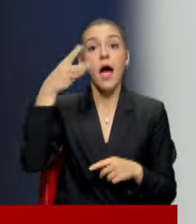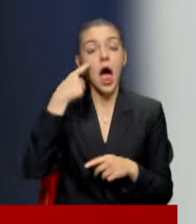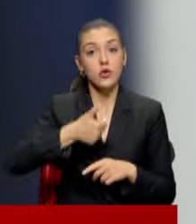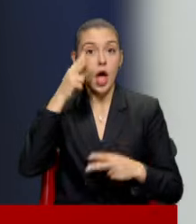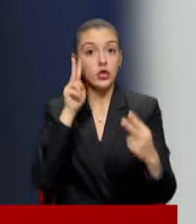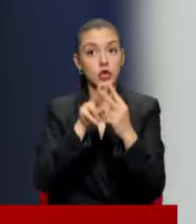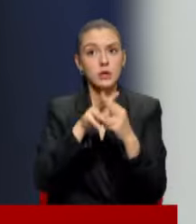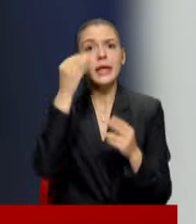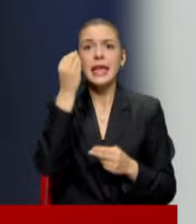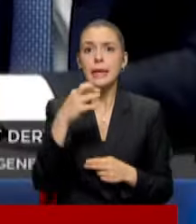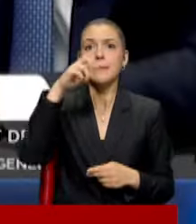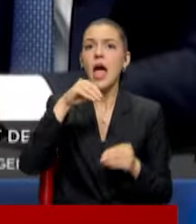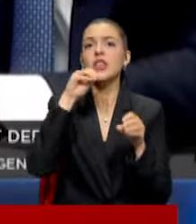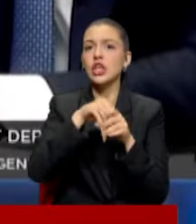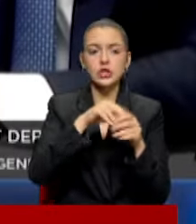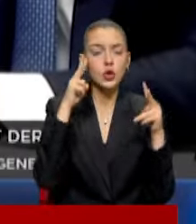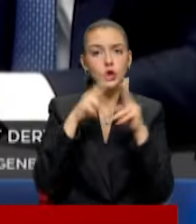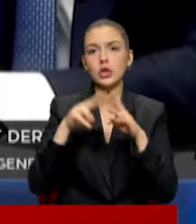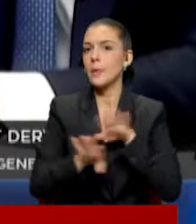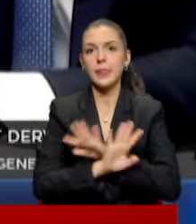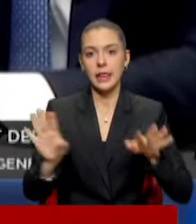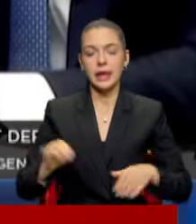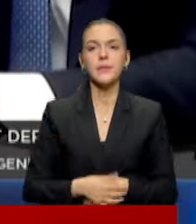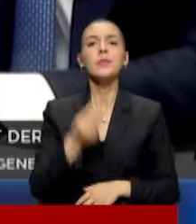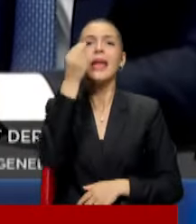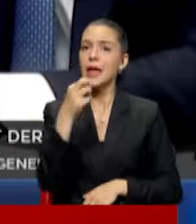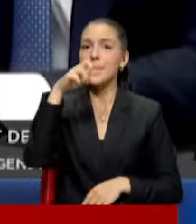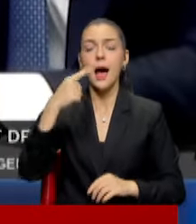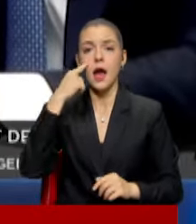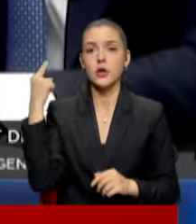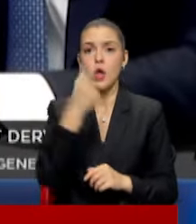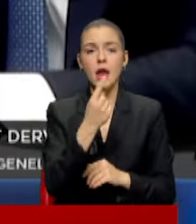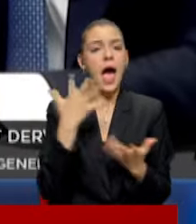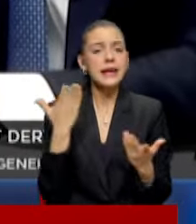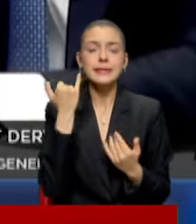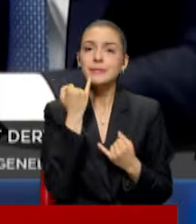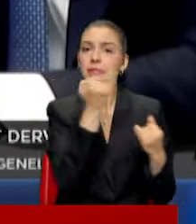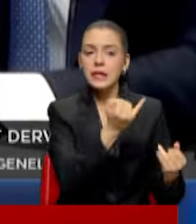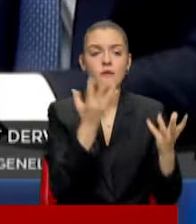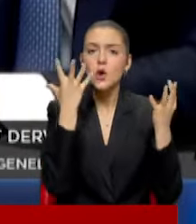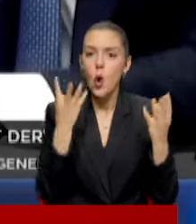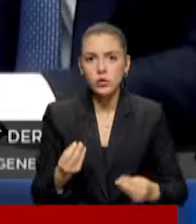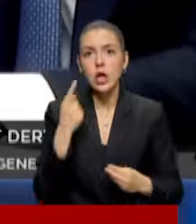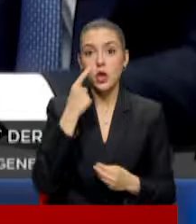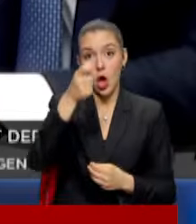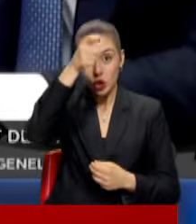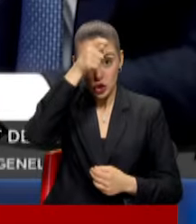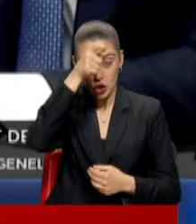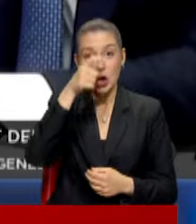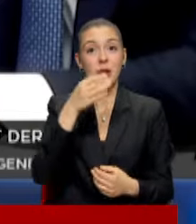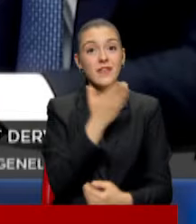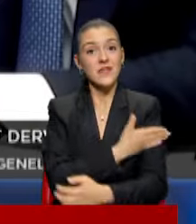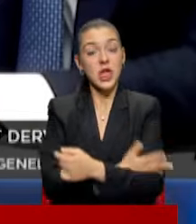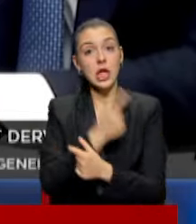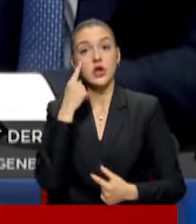olmadığının altını özellikle çizdi iyi Parti şart ne olursa olsun hangi ziyarette bulunursa bulunsun Türk milletinin Kendisine